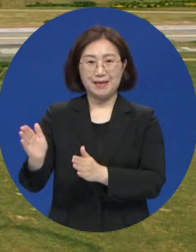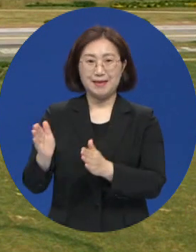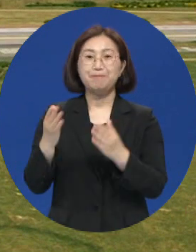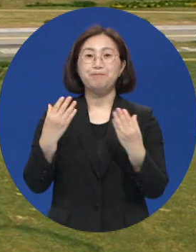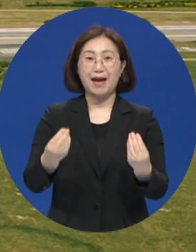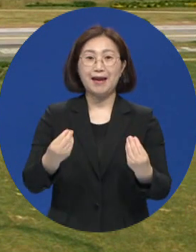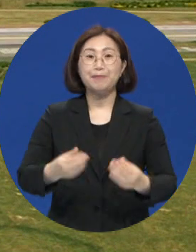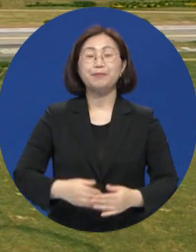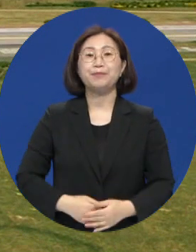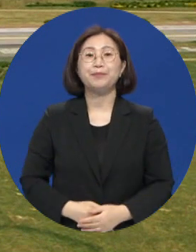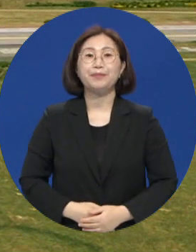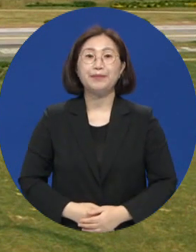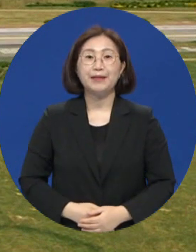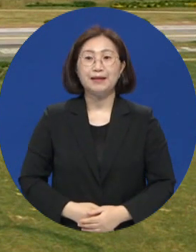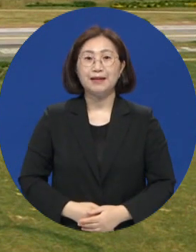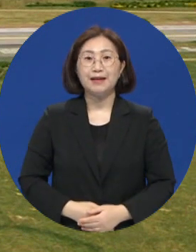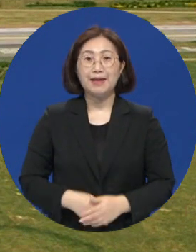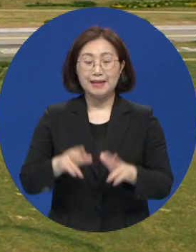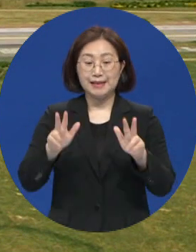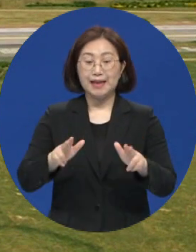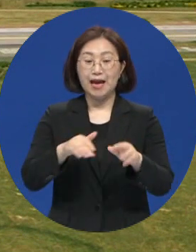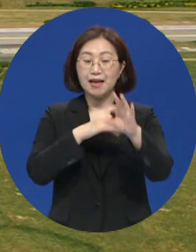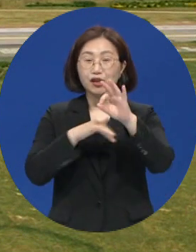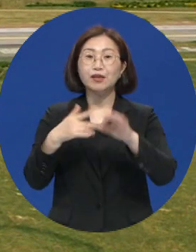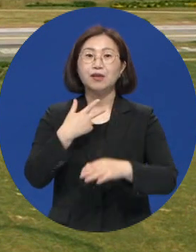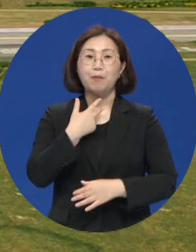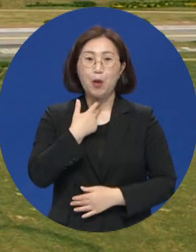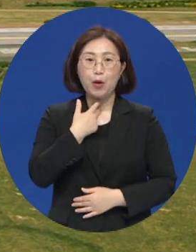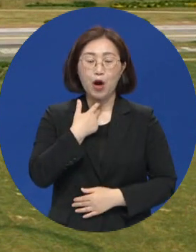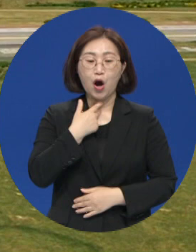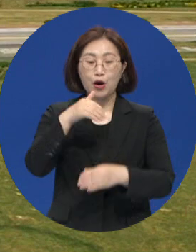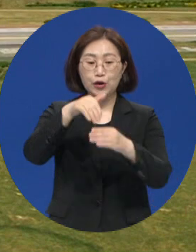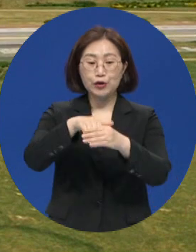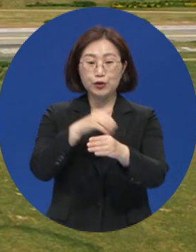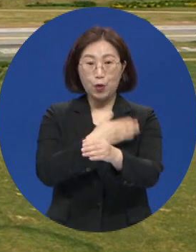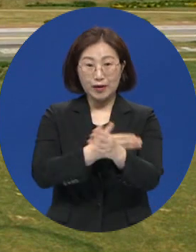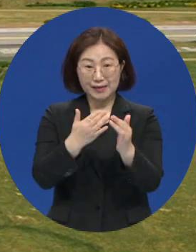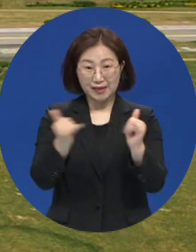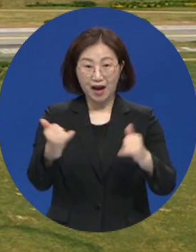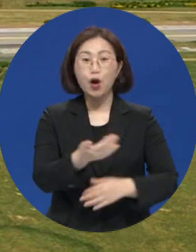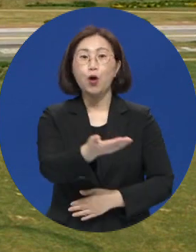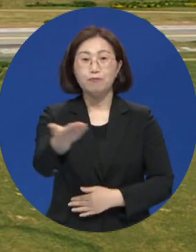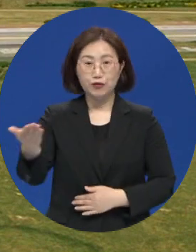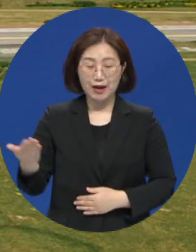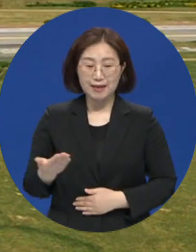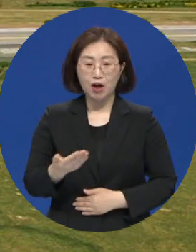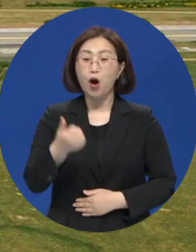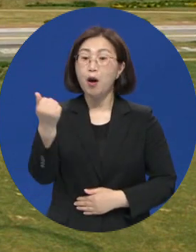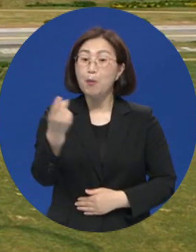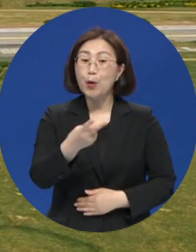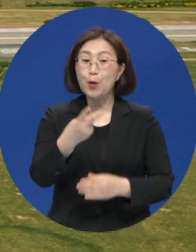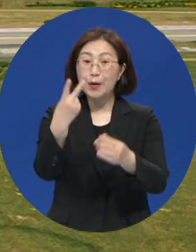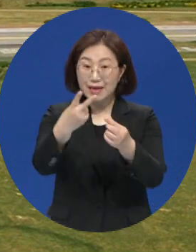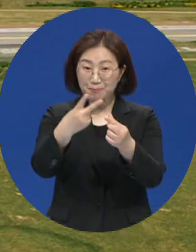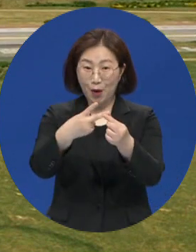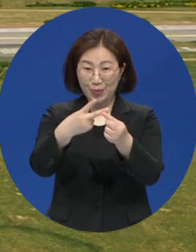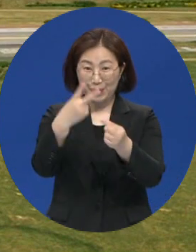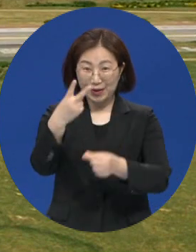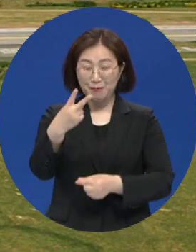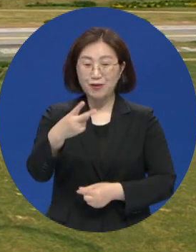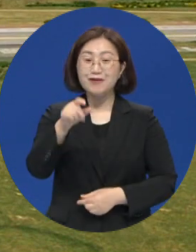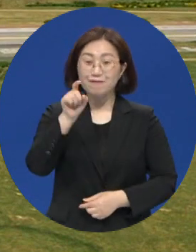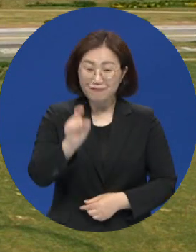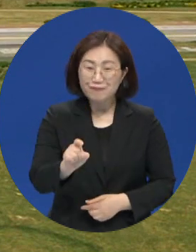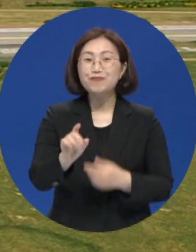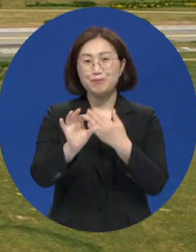있습니다 이제 서천 보령 유권자들 께서 2번 버튼을 누르시기